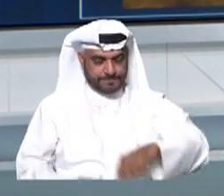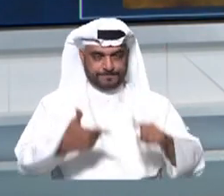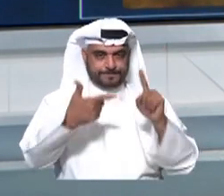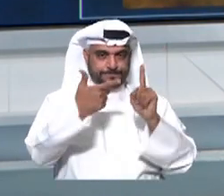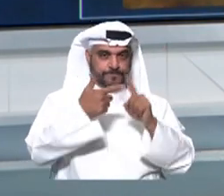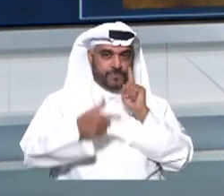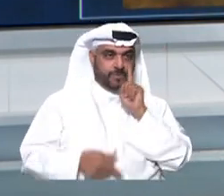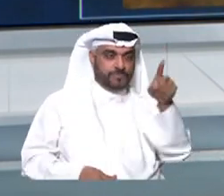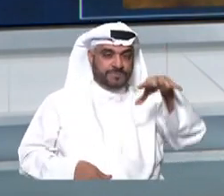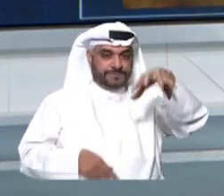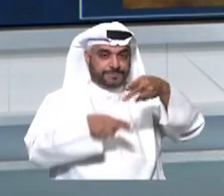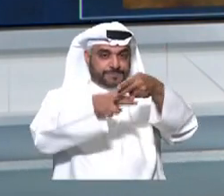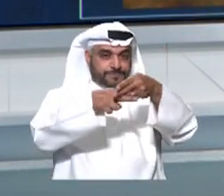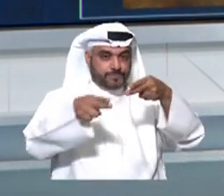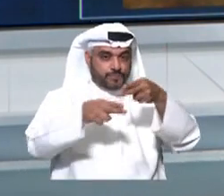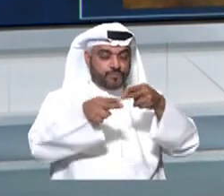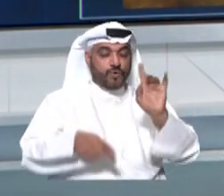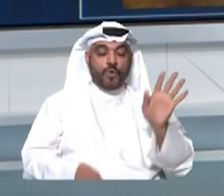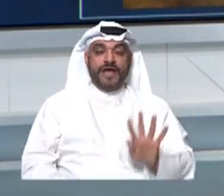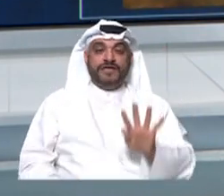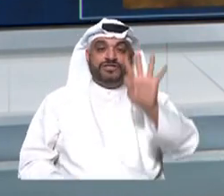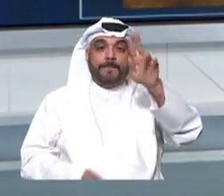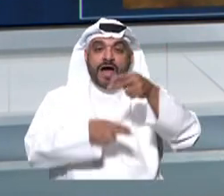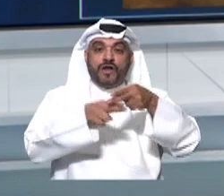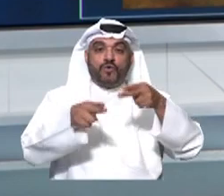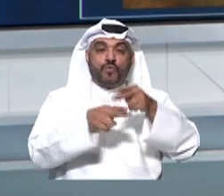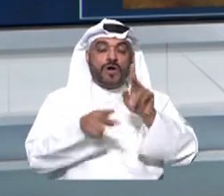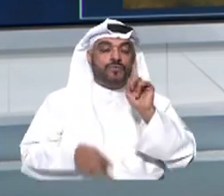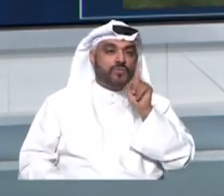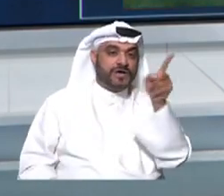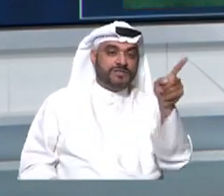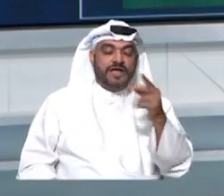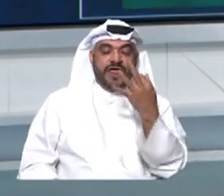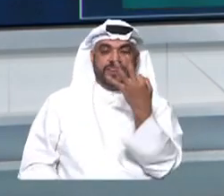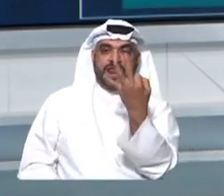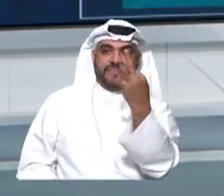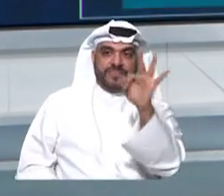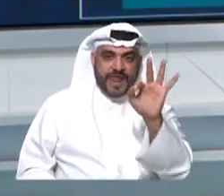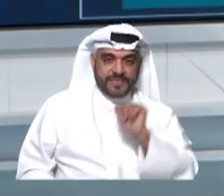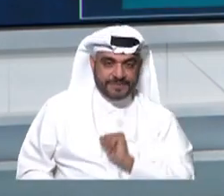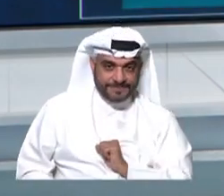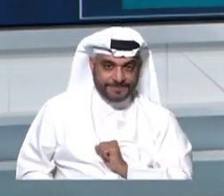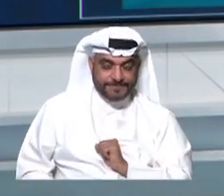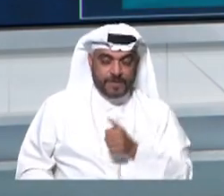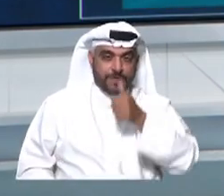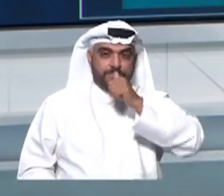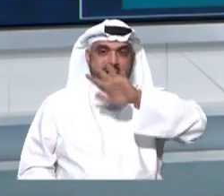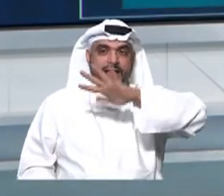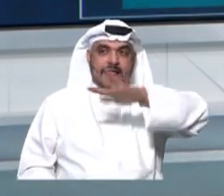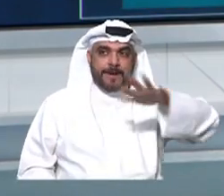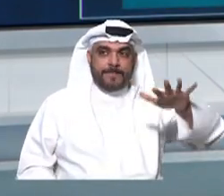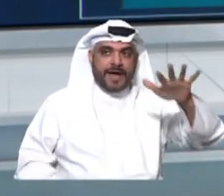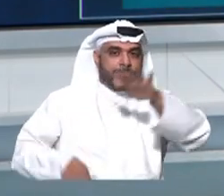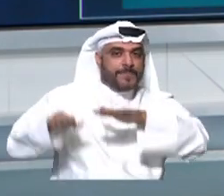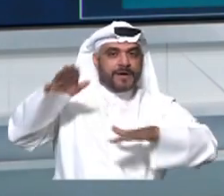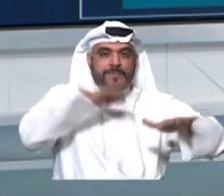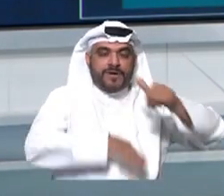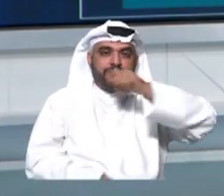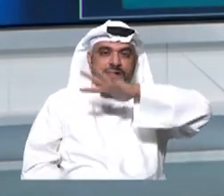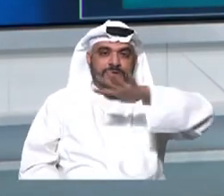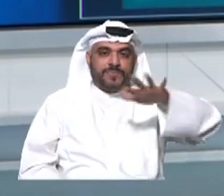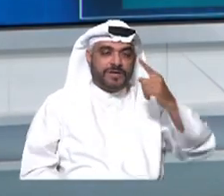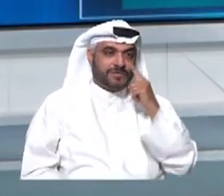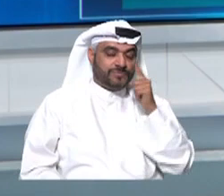الغربية من دولة الكويت السالم الشقاية قد تصل إلى 33 درجة مئوية. الأجواء البحرية إن شاء الله خلال 24 ساعة